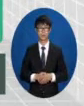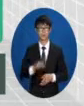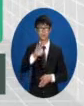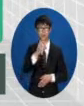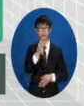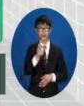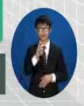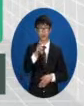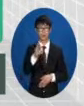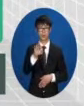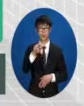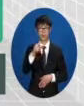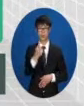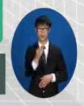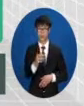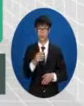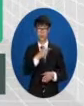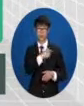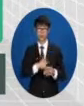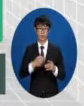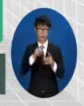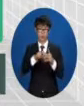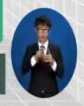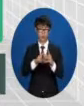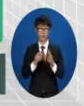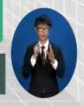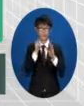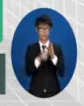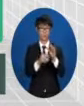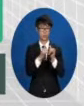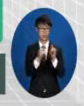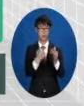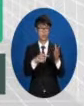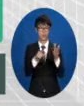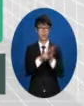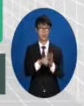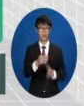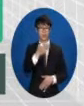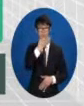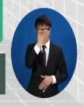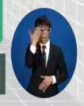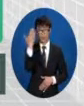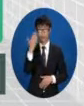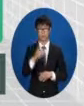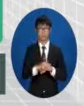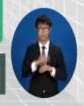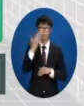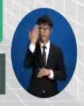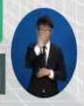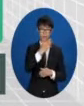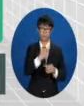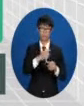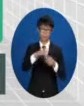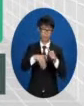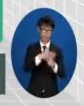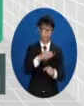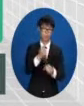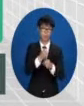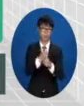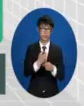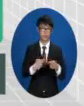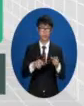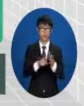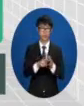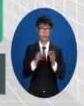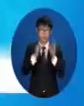복명동 주민센터는 에너지 절약과 주민센터를 찾는 주민들에게 쾌적한 공간을 조성하기 위하여 녹색 커튼을